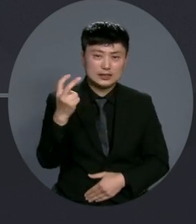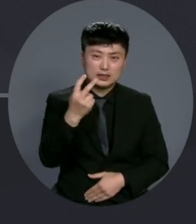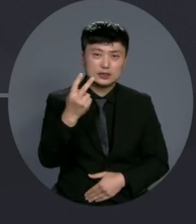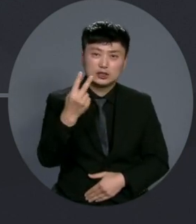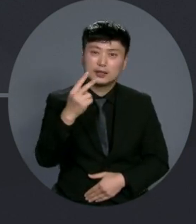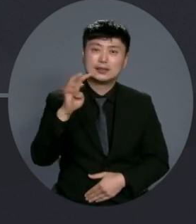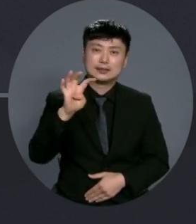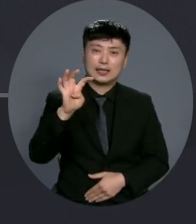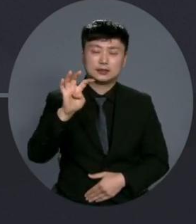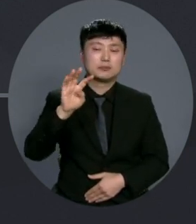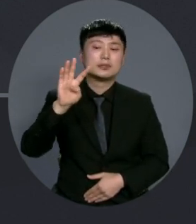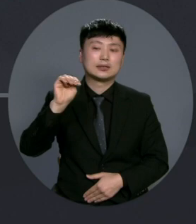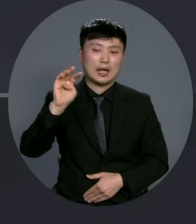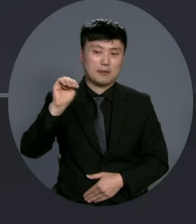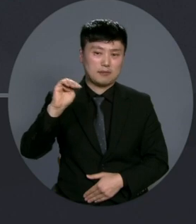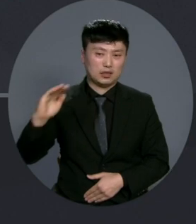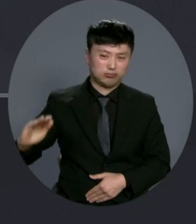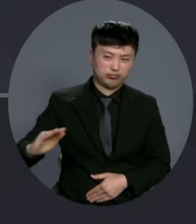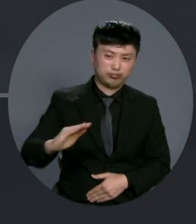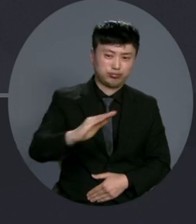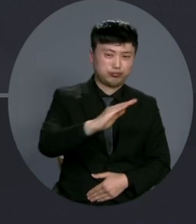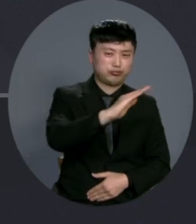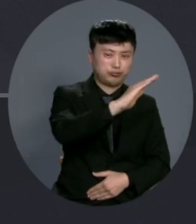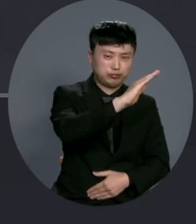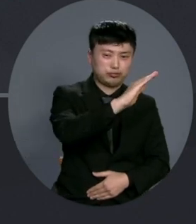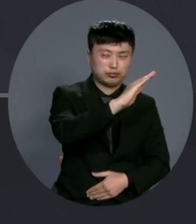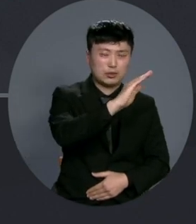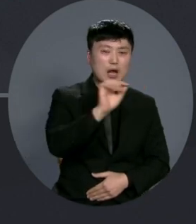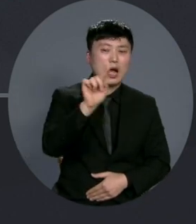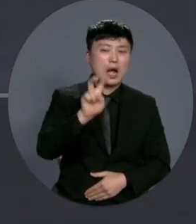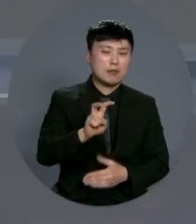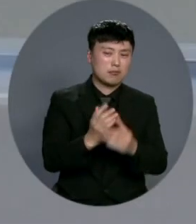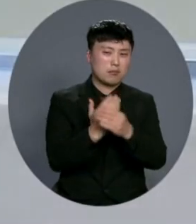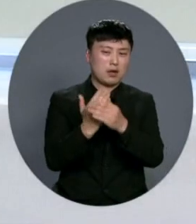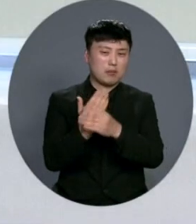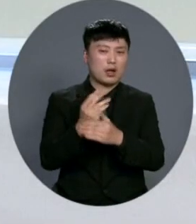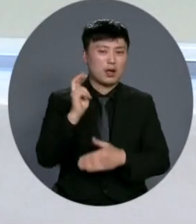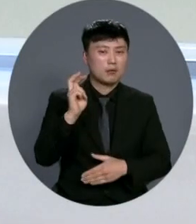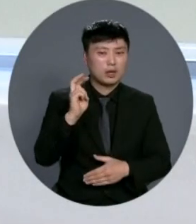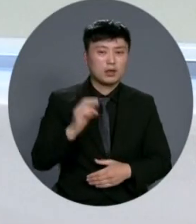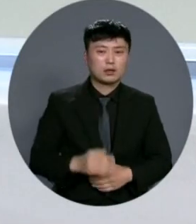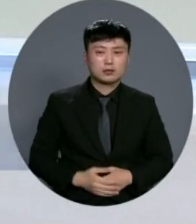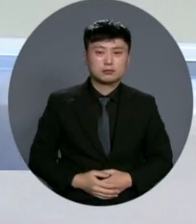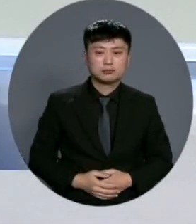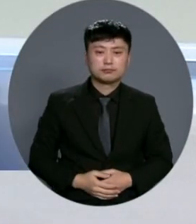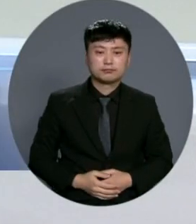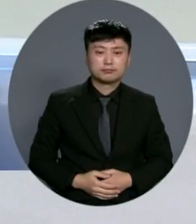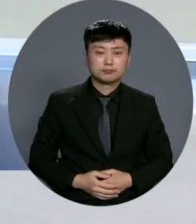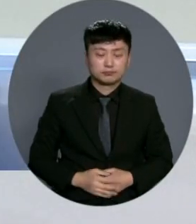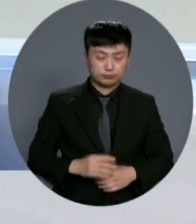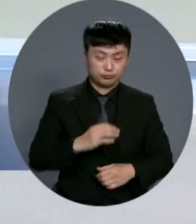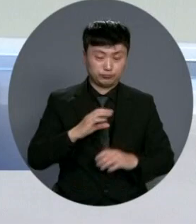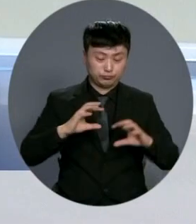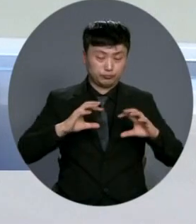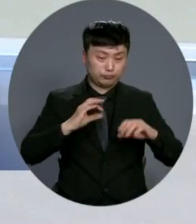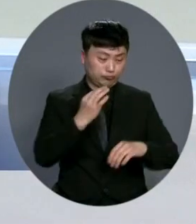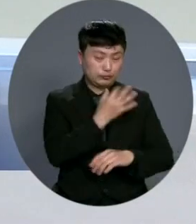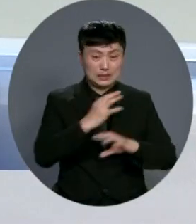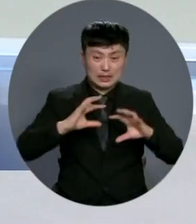2040년에는 4만 명으로 급증세를 이어갈 것으로 보입니다 오늘날 대부분의 선진국에서